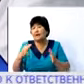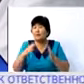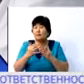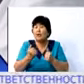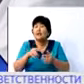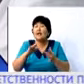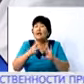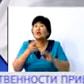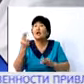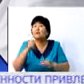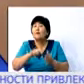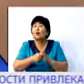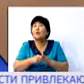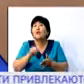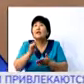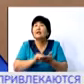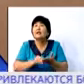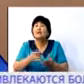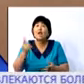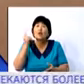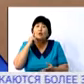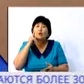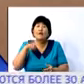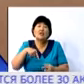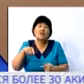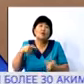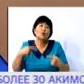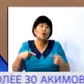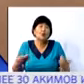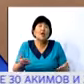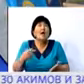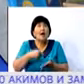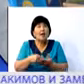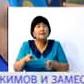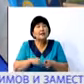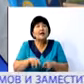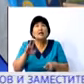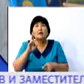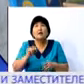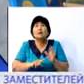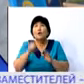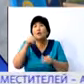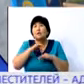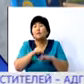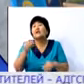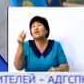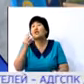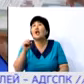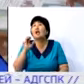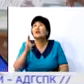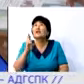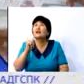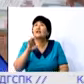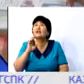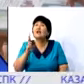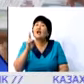получение электронного цифрового ключа, регистрация сотового телефона и другие услуги. Отметим, такие ярмарки с начала года проведены в Шиелийском, Аральском,